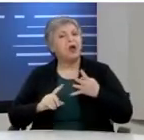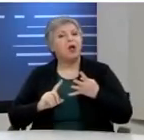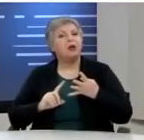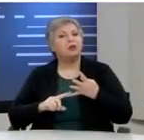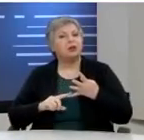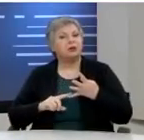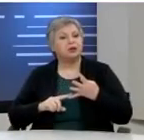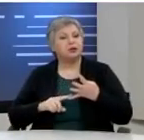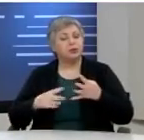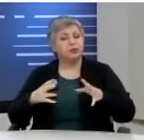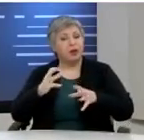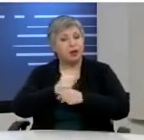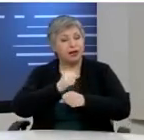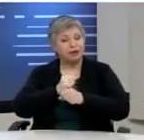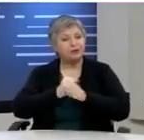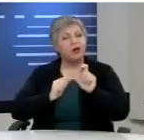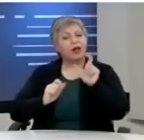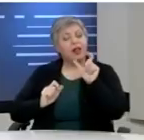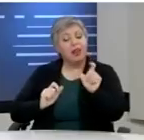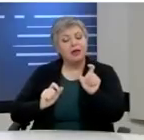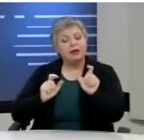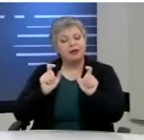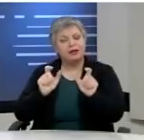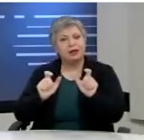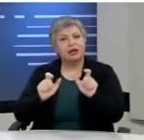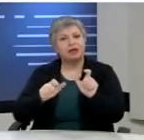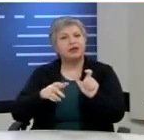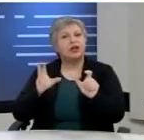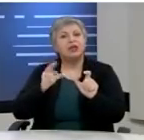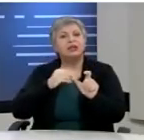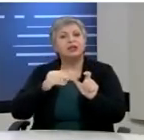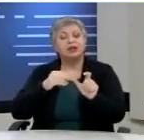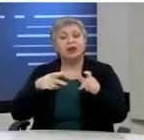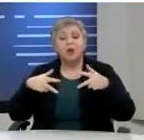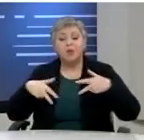καταφέραμε η χρήση του όρου Μακεδονία-Μακεδονικό σε σχέση με τις κρατικές δομές και τα όργανα του κράτους